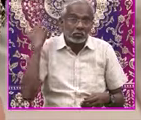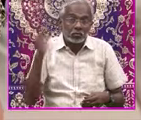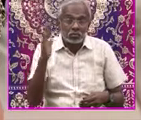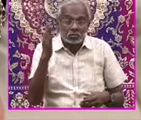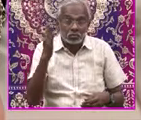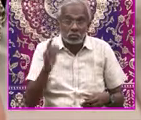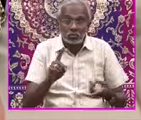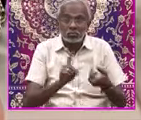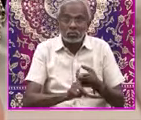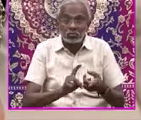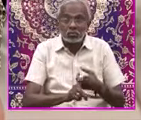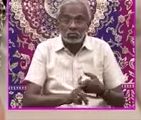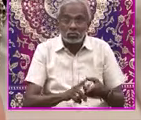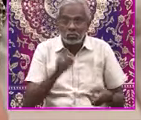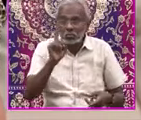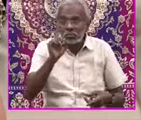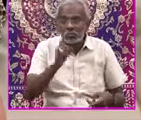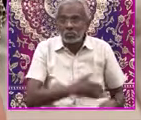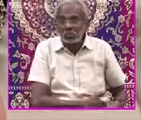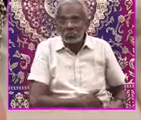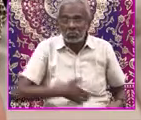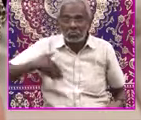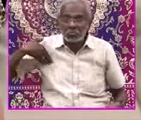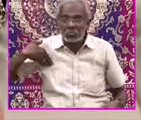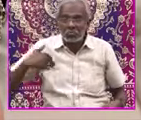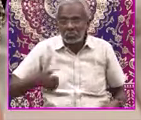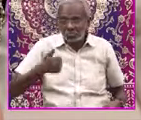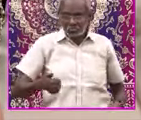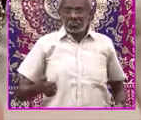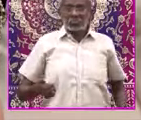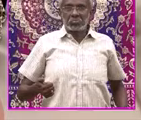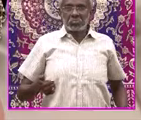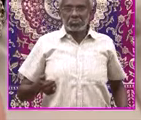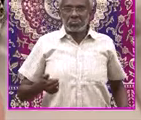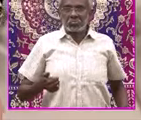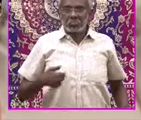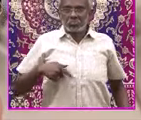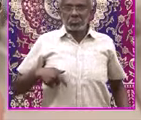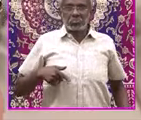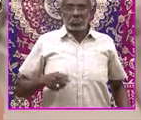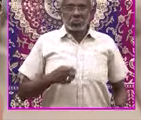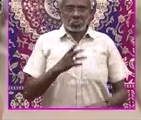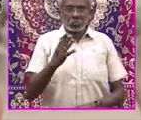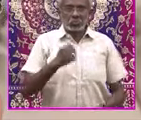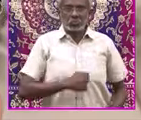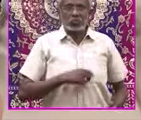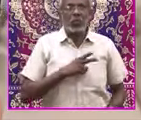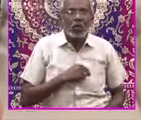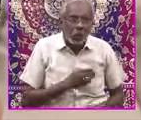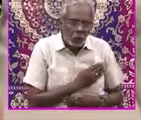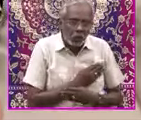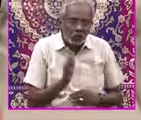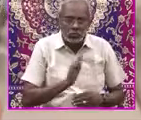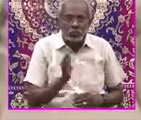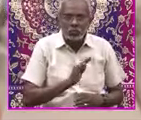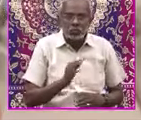போர்னா, போர் என்று சொன்னாலே நெஞ்சை நிமிர்த்தி முன்னு, அதாவது படைக்கு